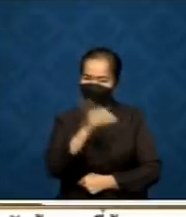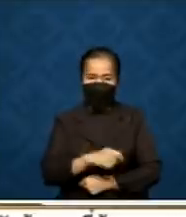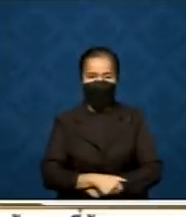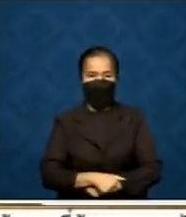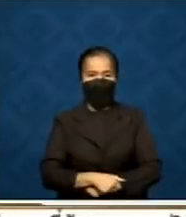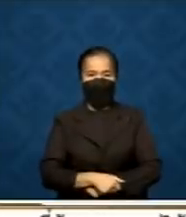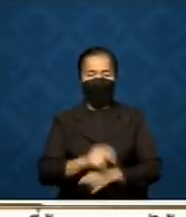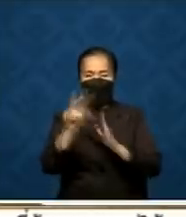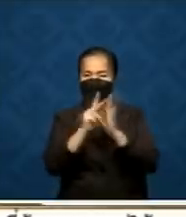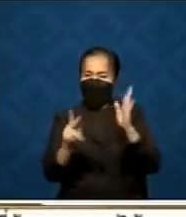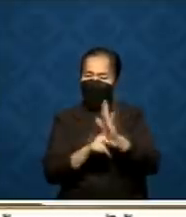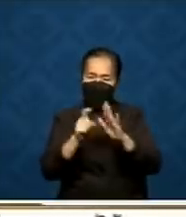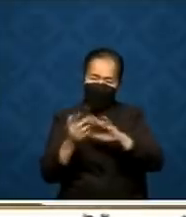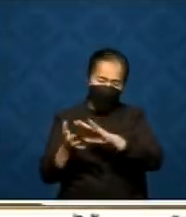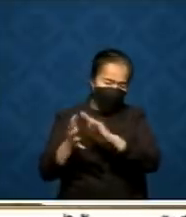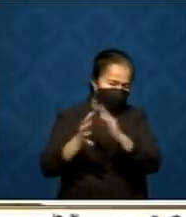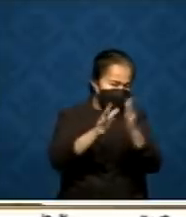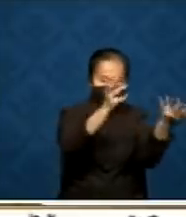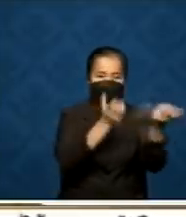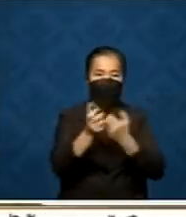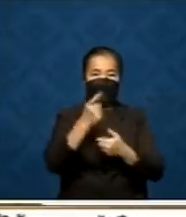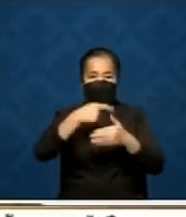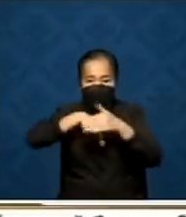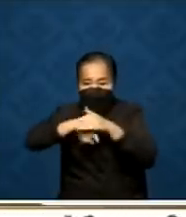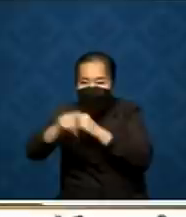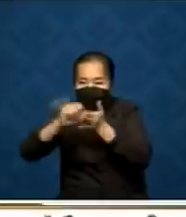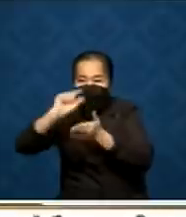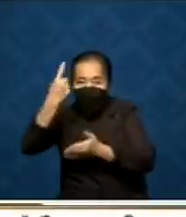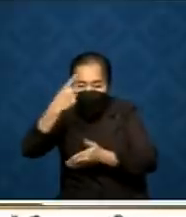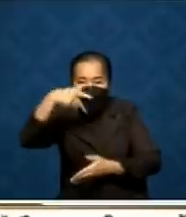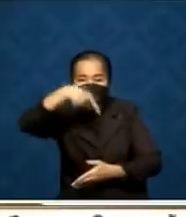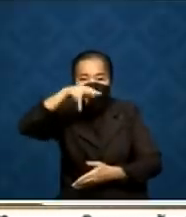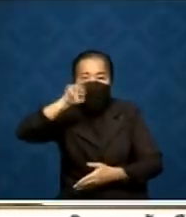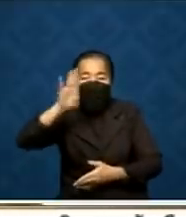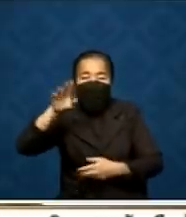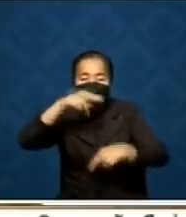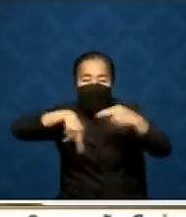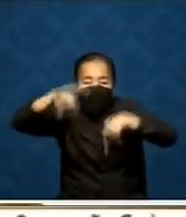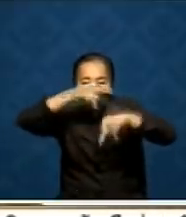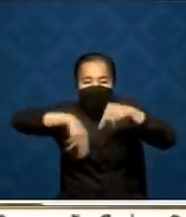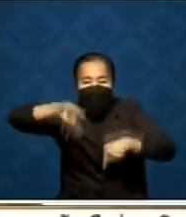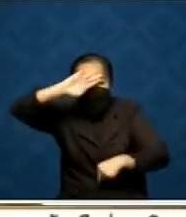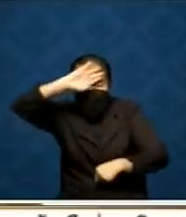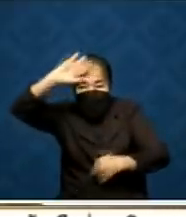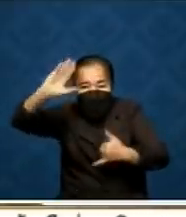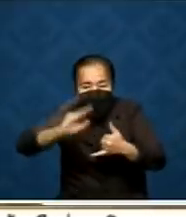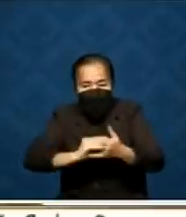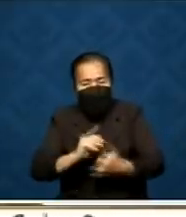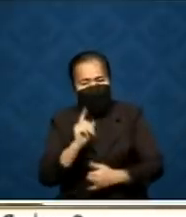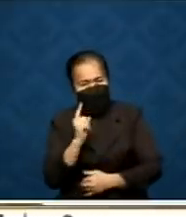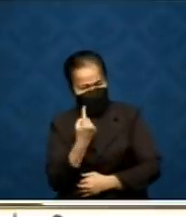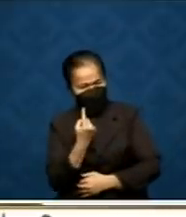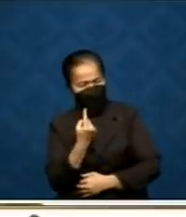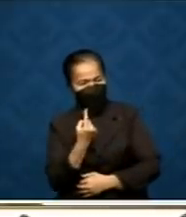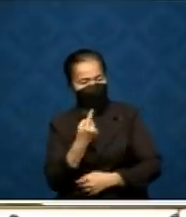ล้มละลายหมดแล้วแบบนั้นตอนนี้จะไปแอบแก้ในพรบโรคติดต่อใช่ไหมสอดแทรกถ้าท่านครับ